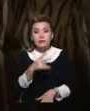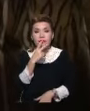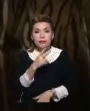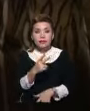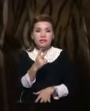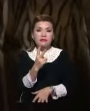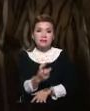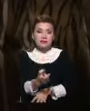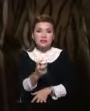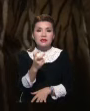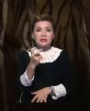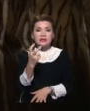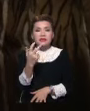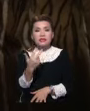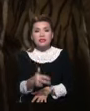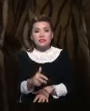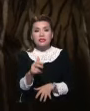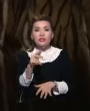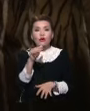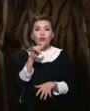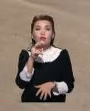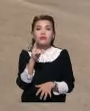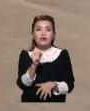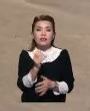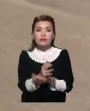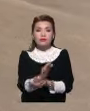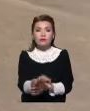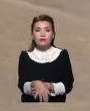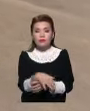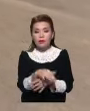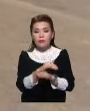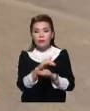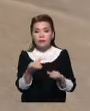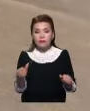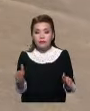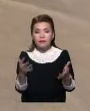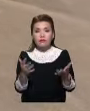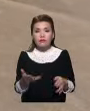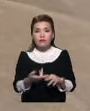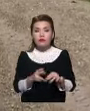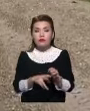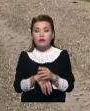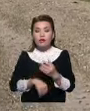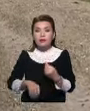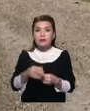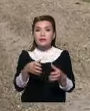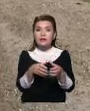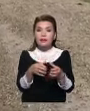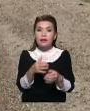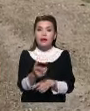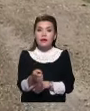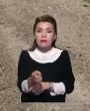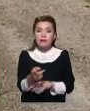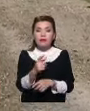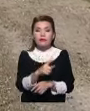во всей дельте Черного Иртыша. Пустота. Несут потери коммунальные судоходные компании, а также рыбаки. В